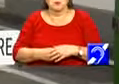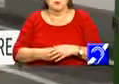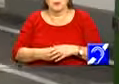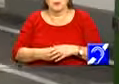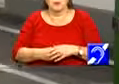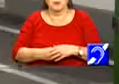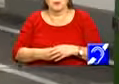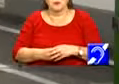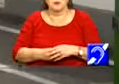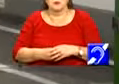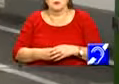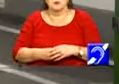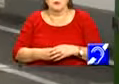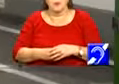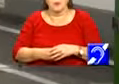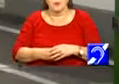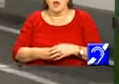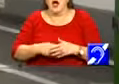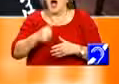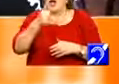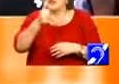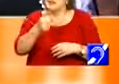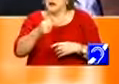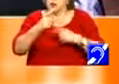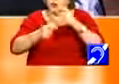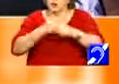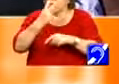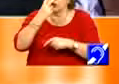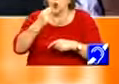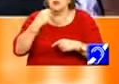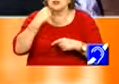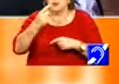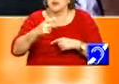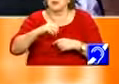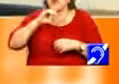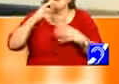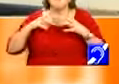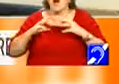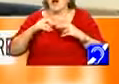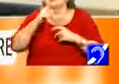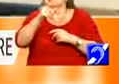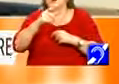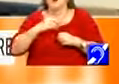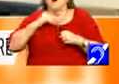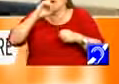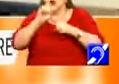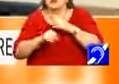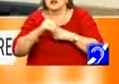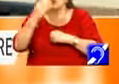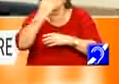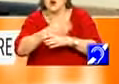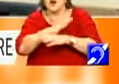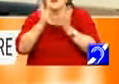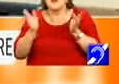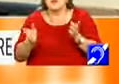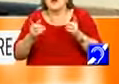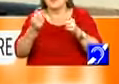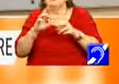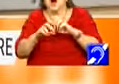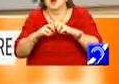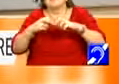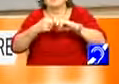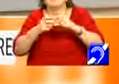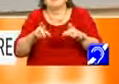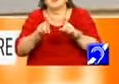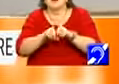Bună ziua, Raluca, bună ziua, doamnelor și domnilor. Într-adevăr, după două săptămâni de vacanță forțată, școala revine, însă cu aceleași probleme, dacă